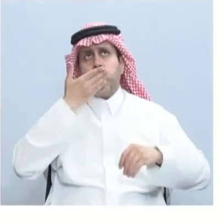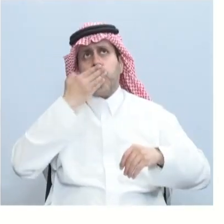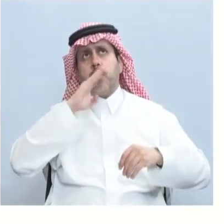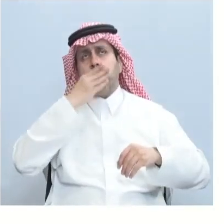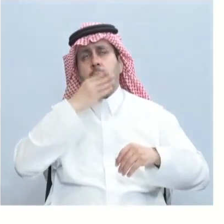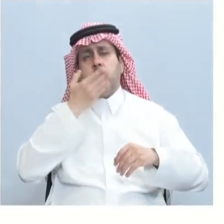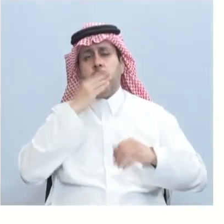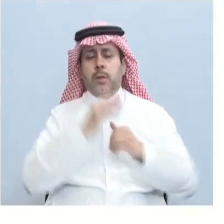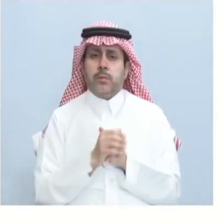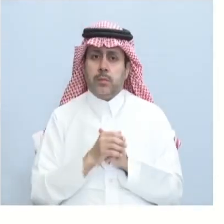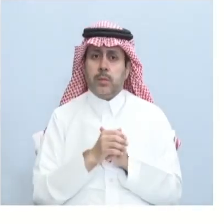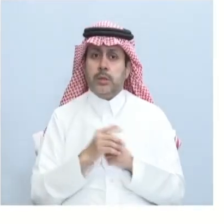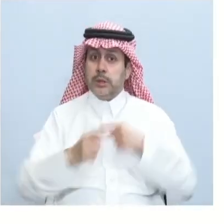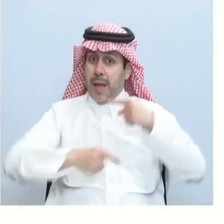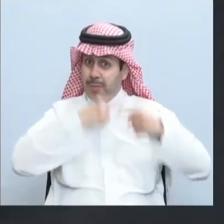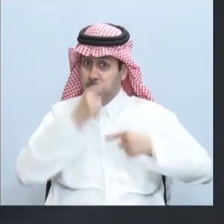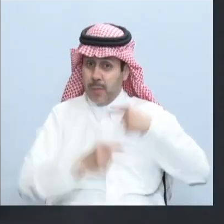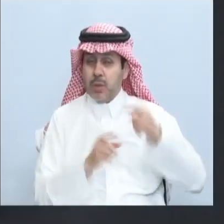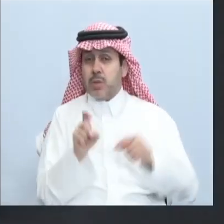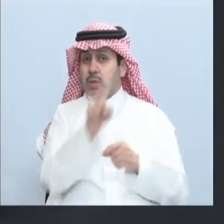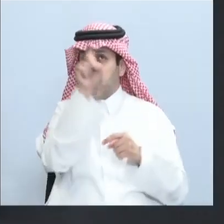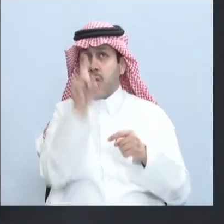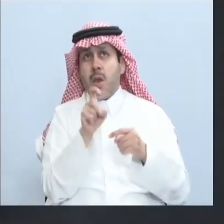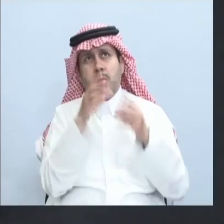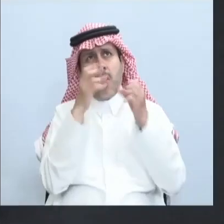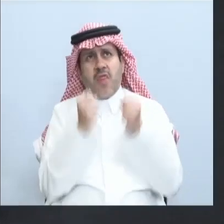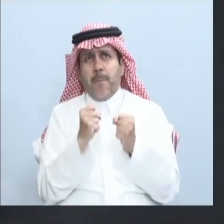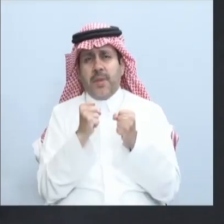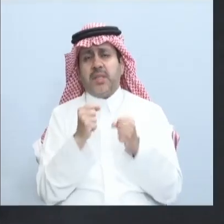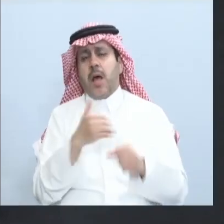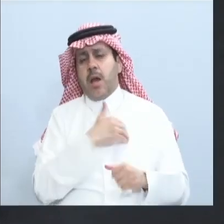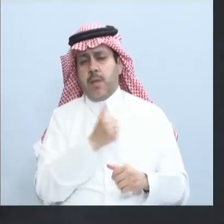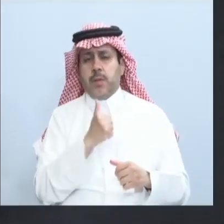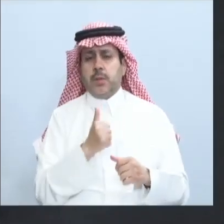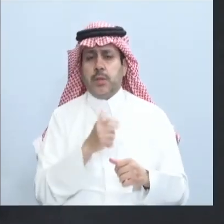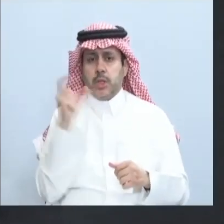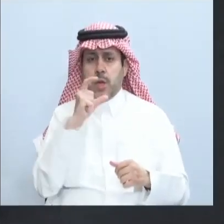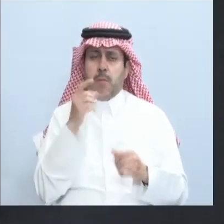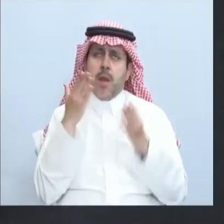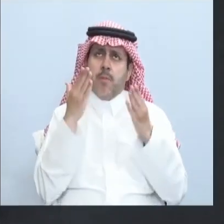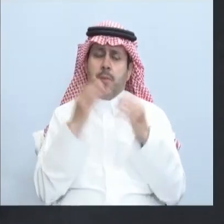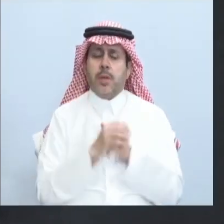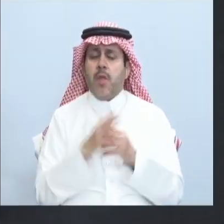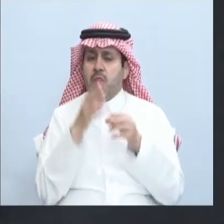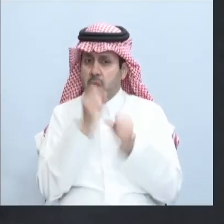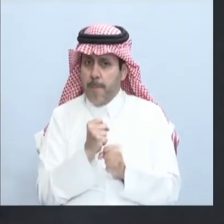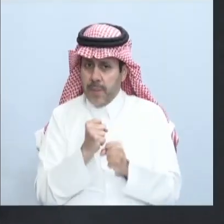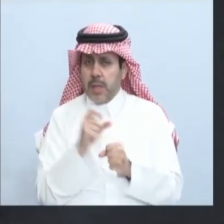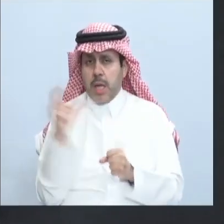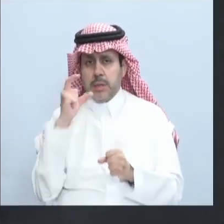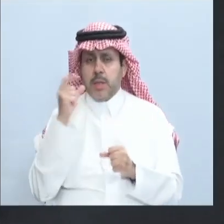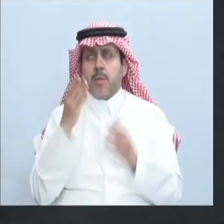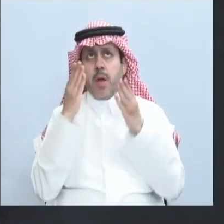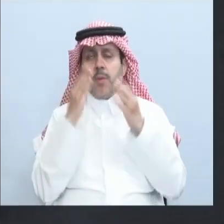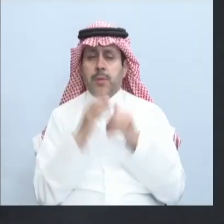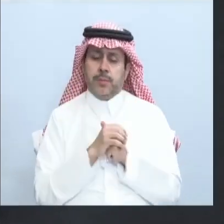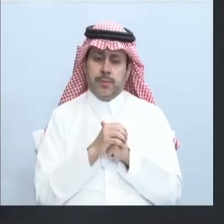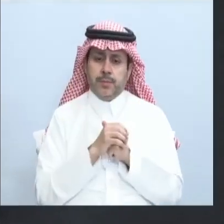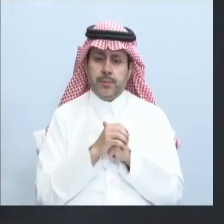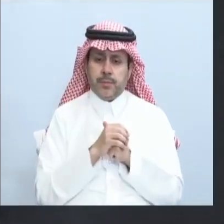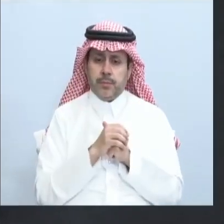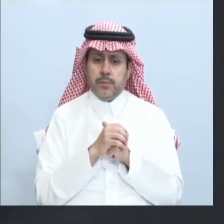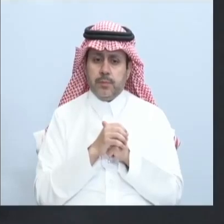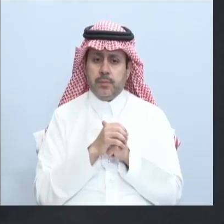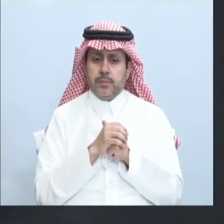الله عز وجل العبد دائما ان يثبته على هذه ان يثبته على هذا الدين وهذا